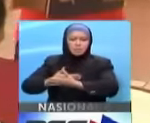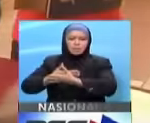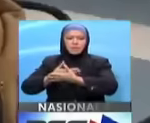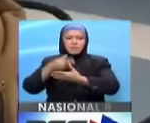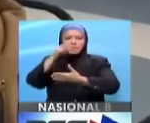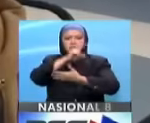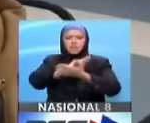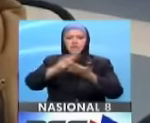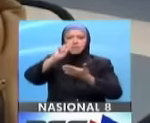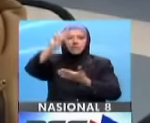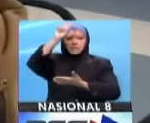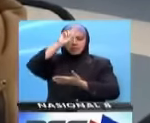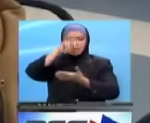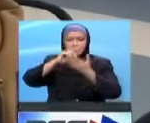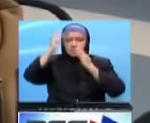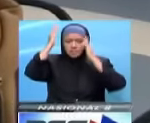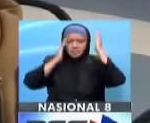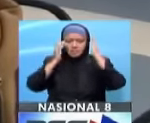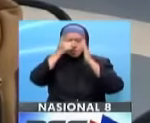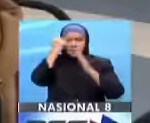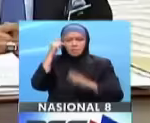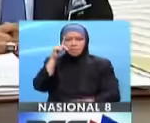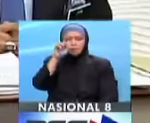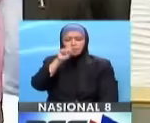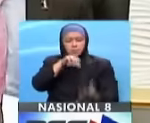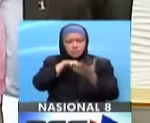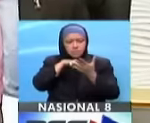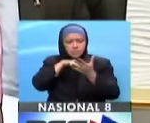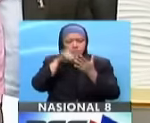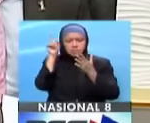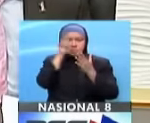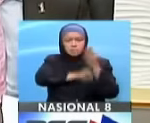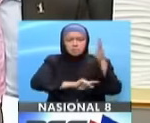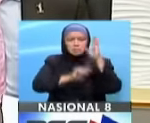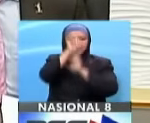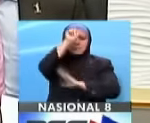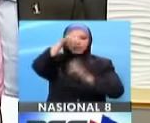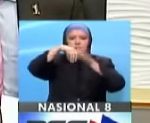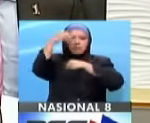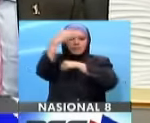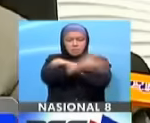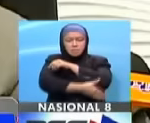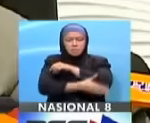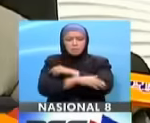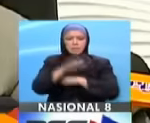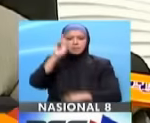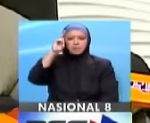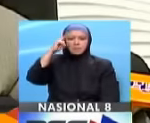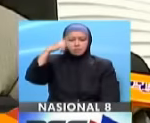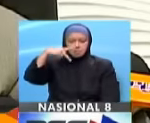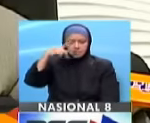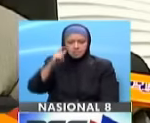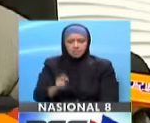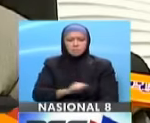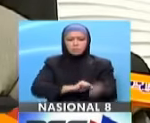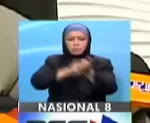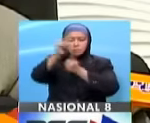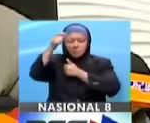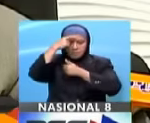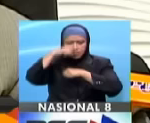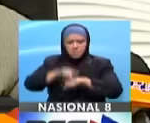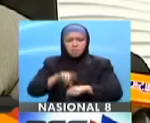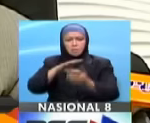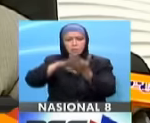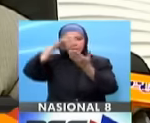faktor kos pengajian yang semakin meningkat di luar negara. Sehubungan itu, KPT membenarkan pelajar terlibat menyambung pengajian mereka di